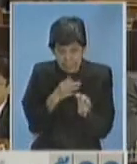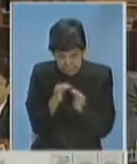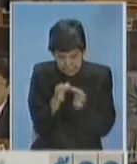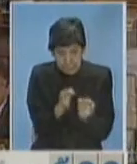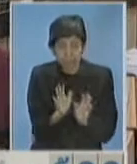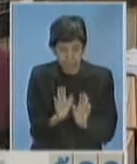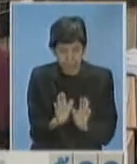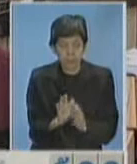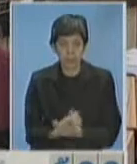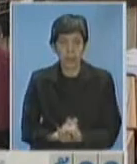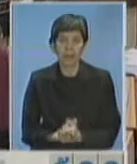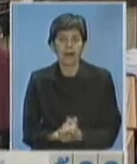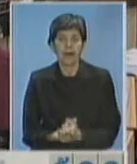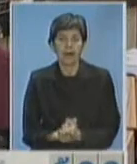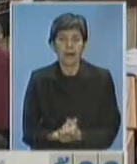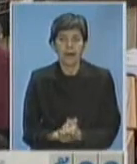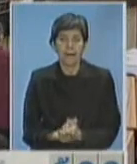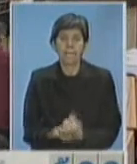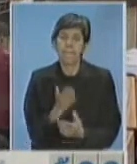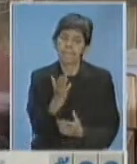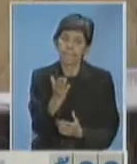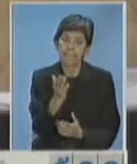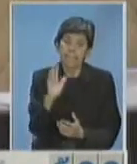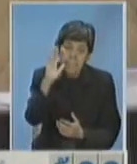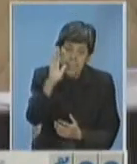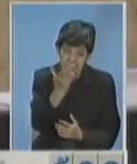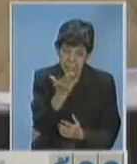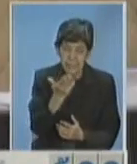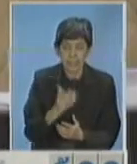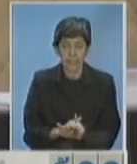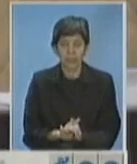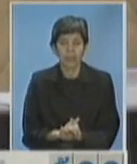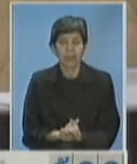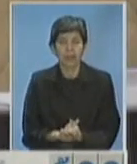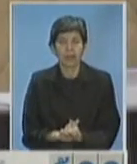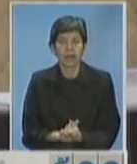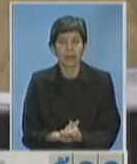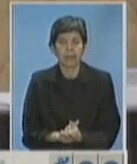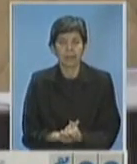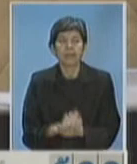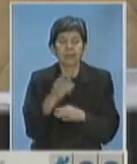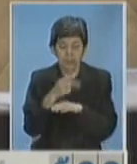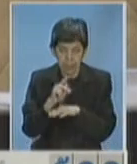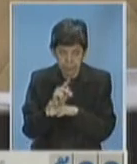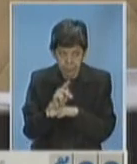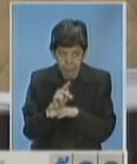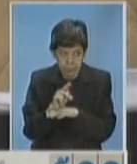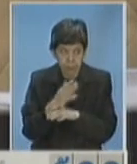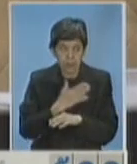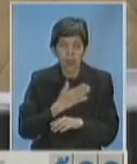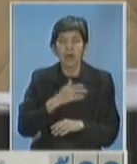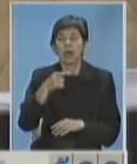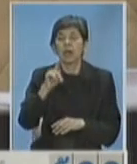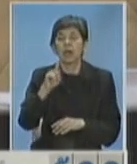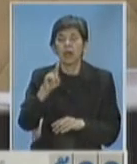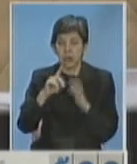ขออนุญาตท่านประธานครับ ท่านผ่องศรีขอนิดเดียวนะครับเพราะท่านชาดารอแล้ว ค่ะกับเรียนท่านประธานที่เคารพค่ะดิฉันผ่องศรีธารา